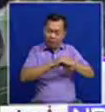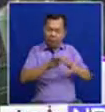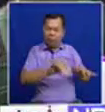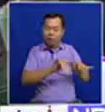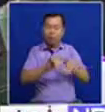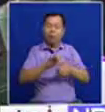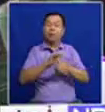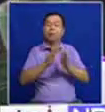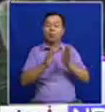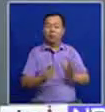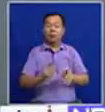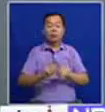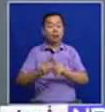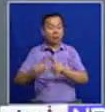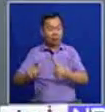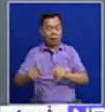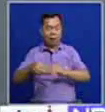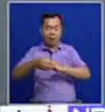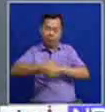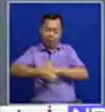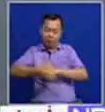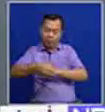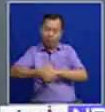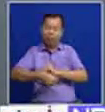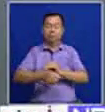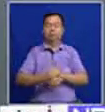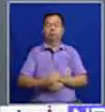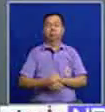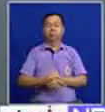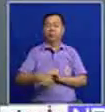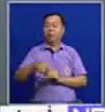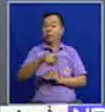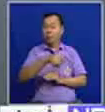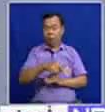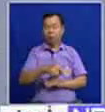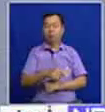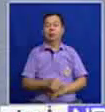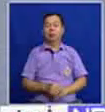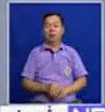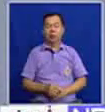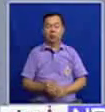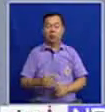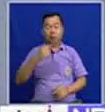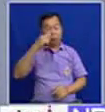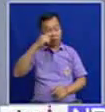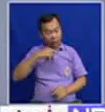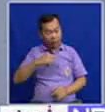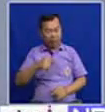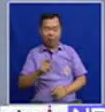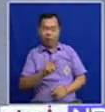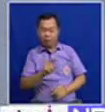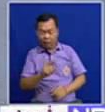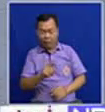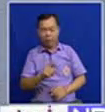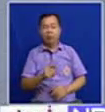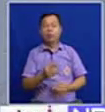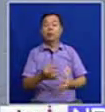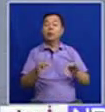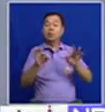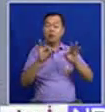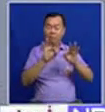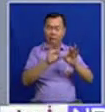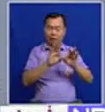านการต่อต้านการทุจริตทั้งในระดับประเทศและภูมิภาคโดยไทยได้ยกระดับและกำหนดเป็นวาระแห่งชาติตั้ง